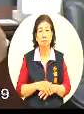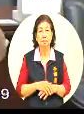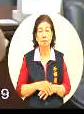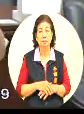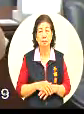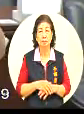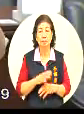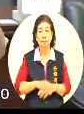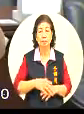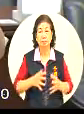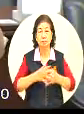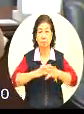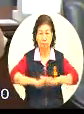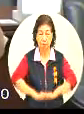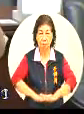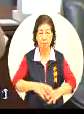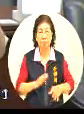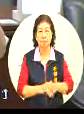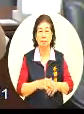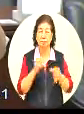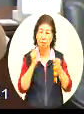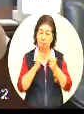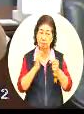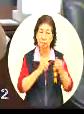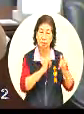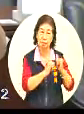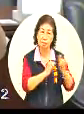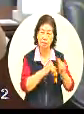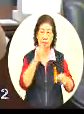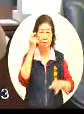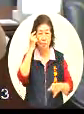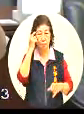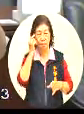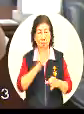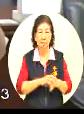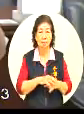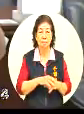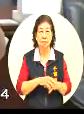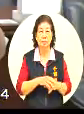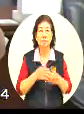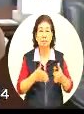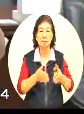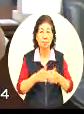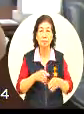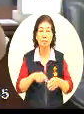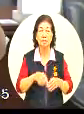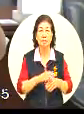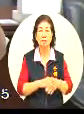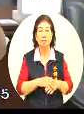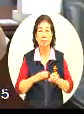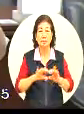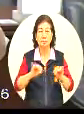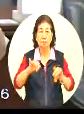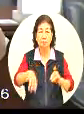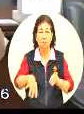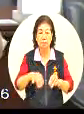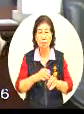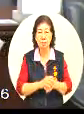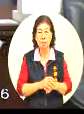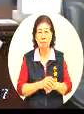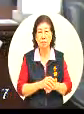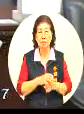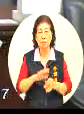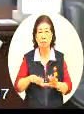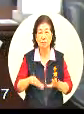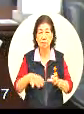耕基层贴近民意。今天重点就是在地的生意本身可以出来